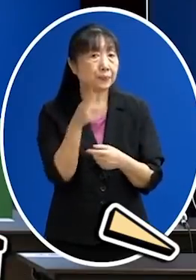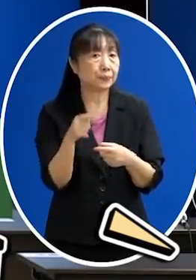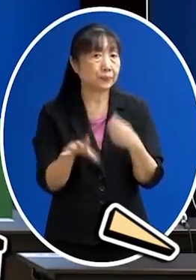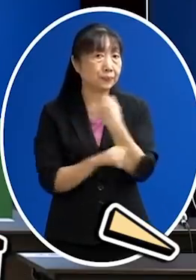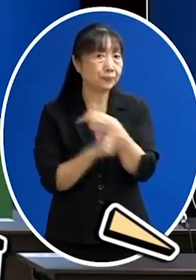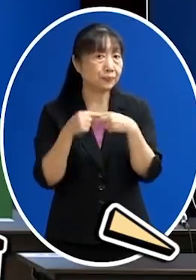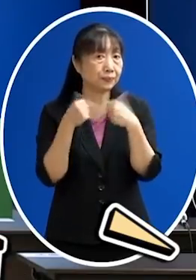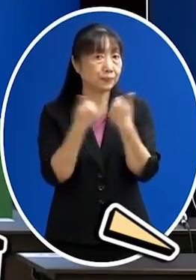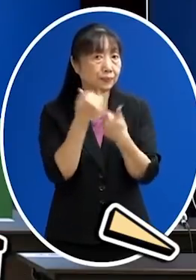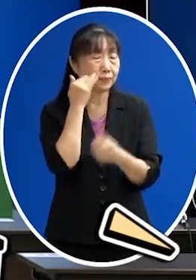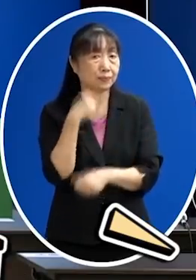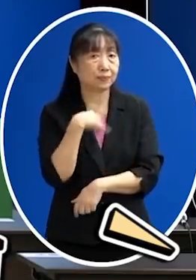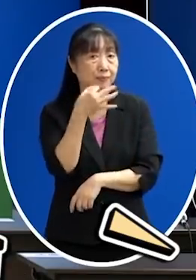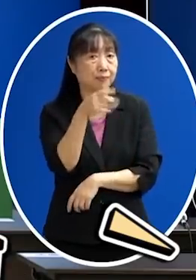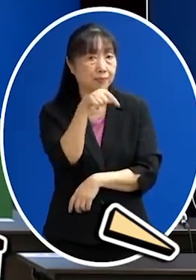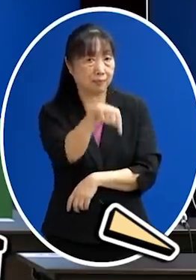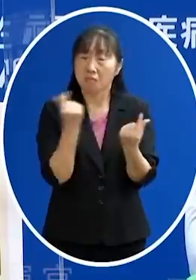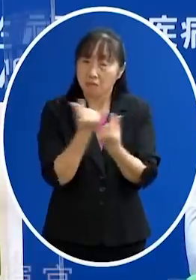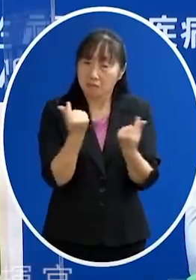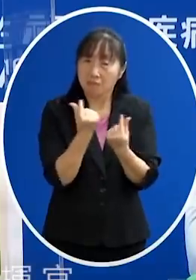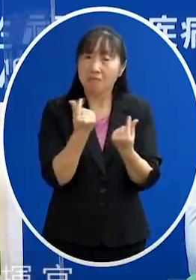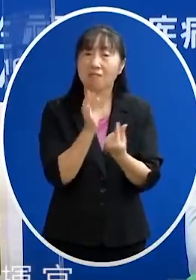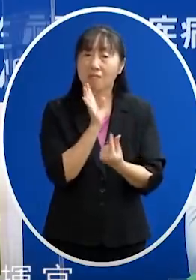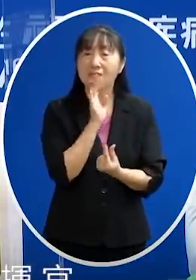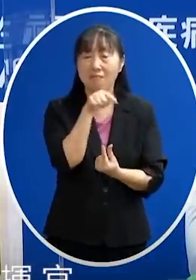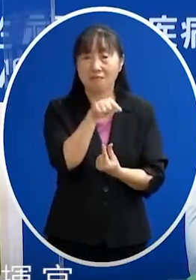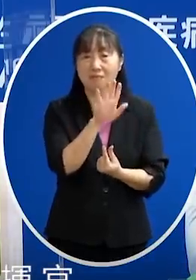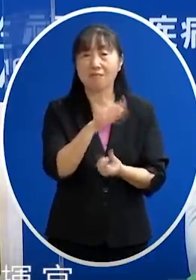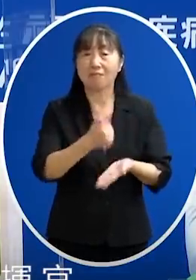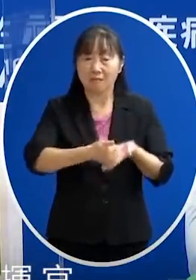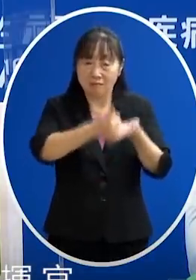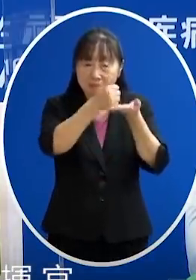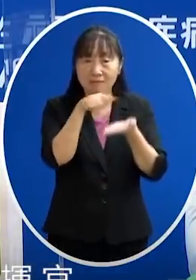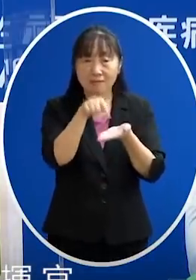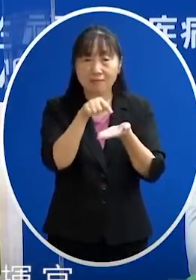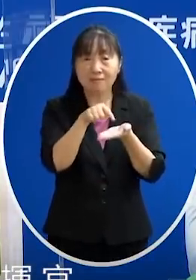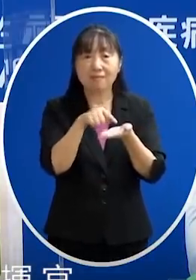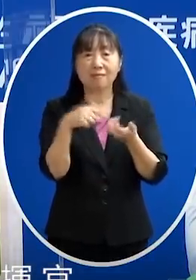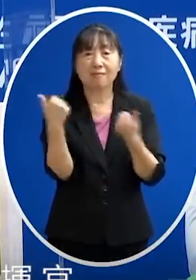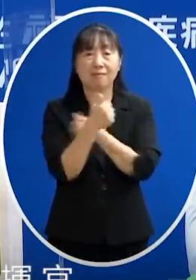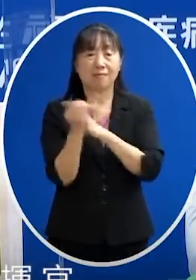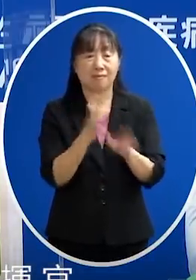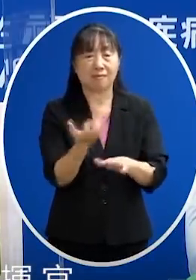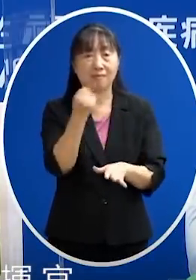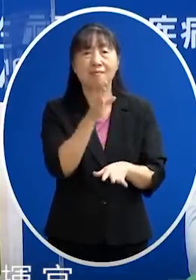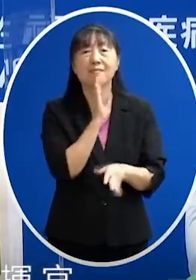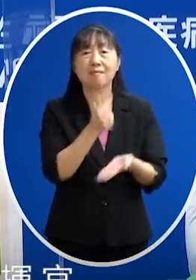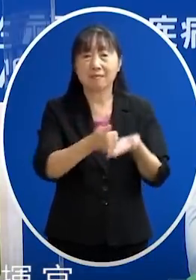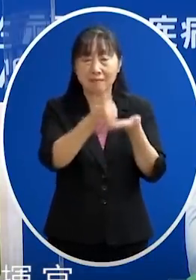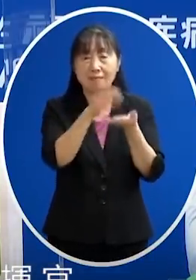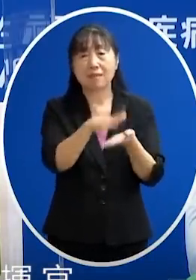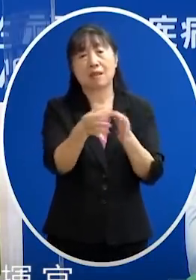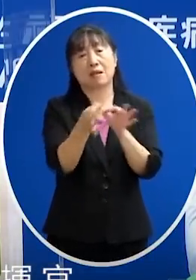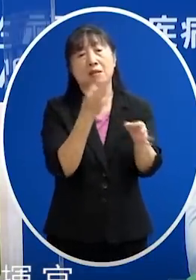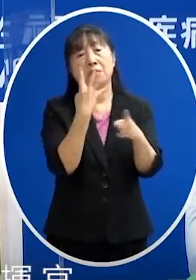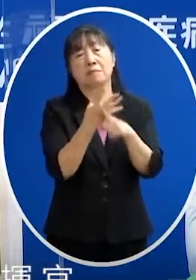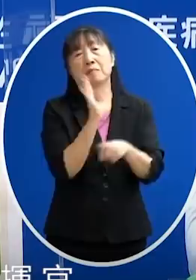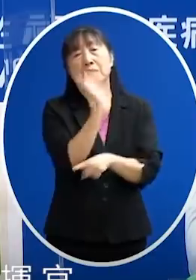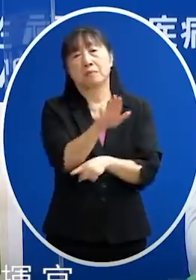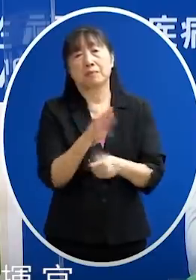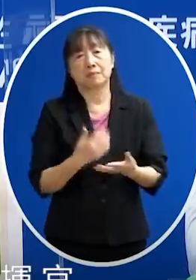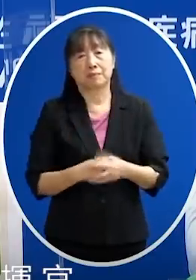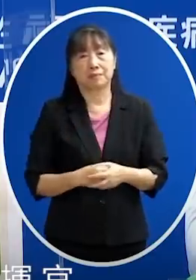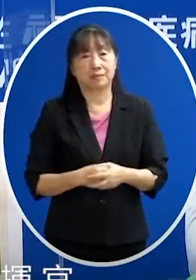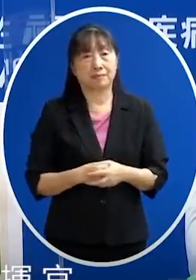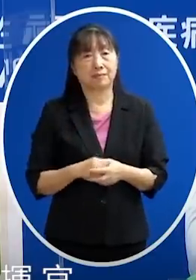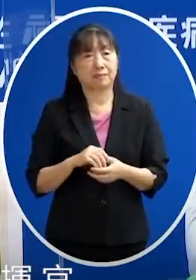疫苗的话，是否会因此而受阻？ 我们当然会尊重他的代理权了他这是一种商业的行为，但是我